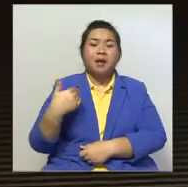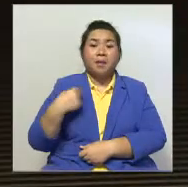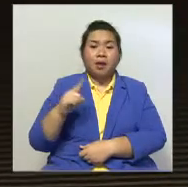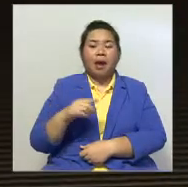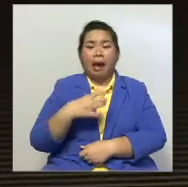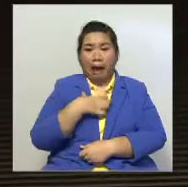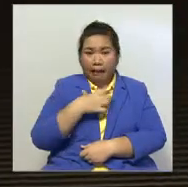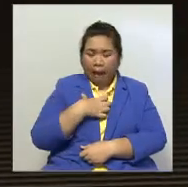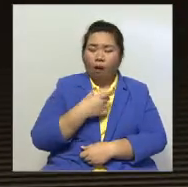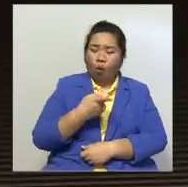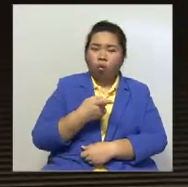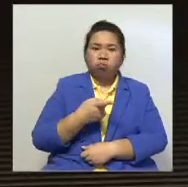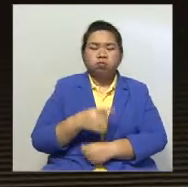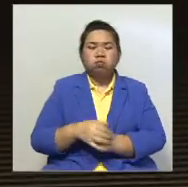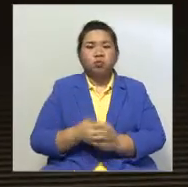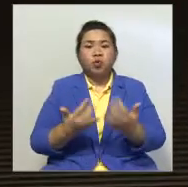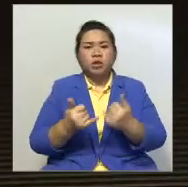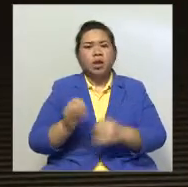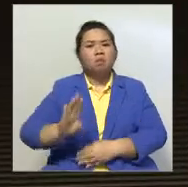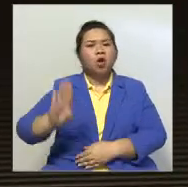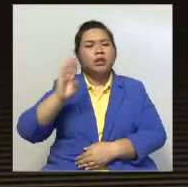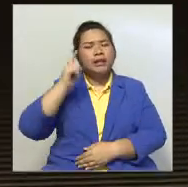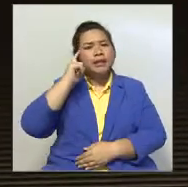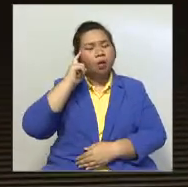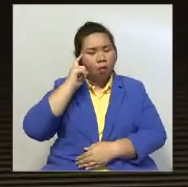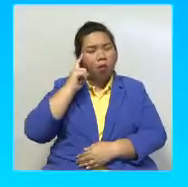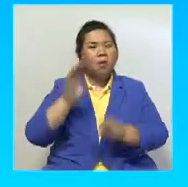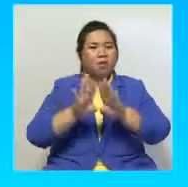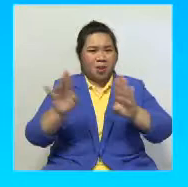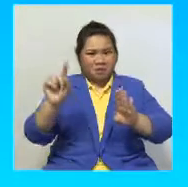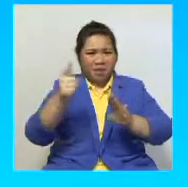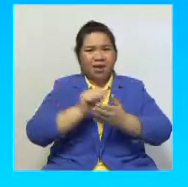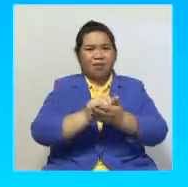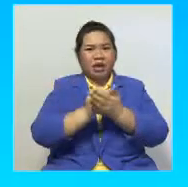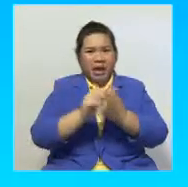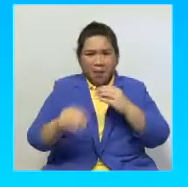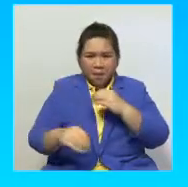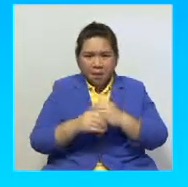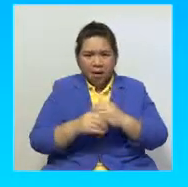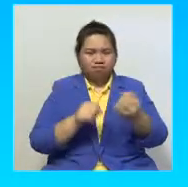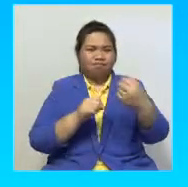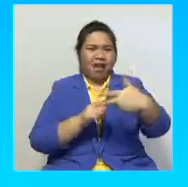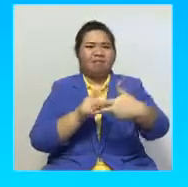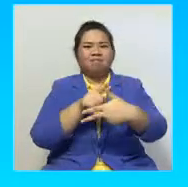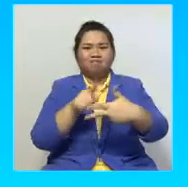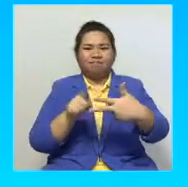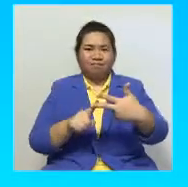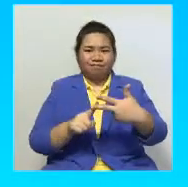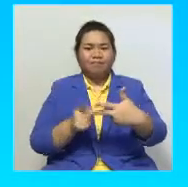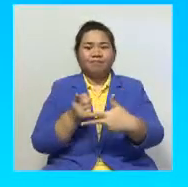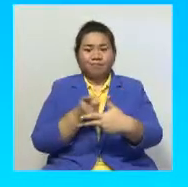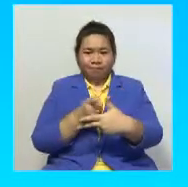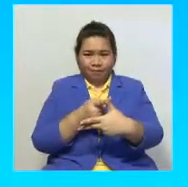ความต้องการเพิ่มสูงขึ้นภาคธุรกิจก็เลยเปิดช่องทางการบริการเพิ่มอีก3การบริการใหม่ค่ะเ